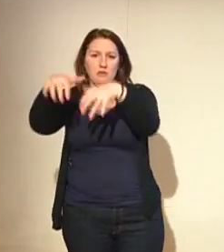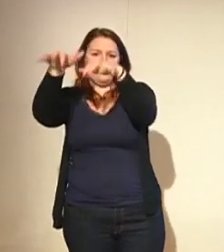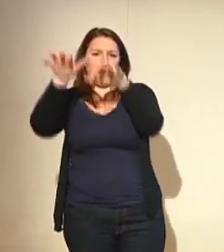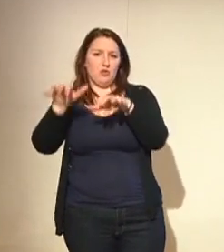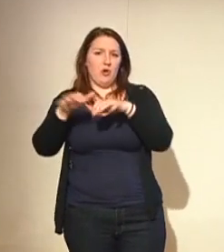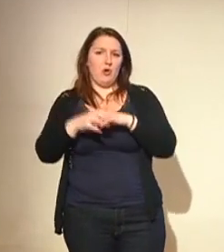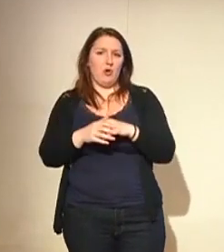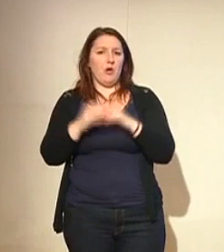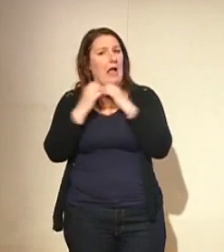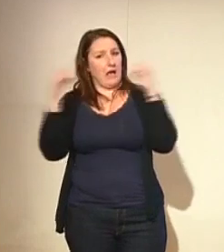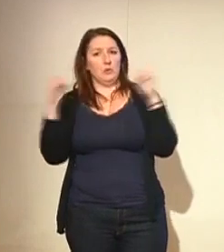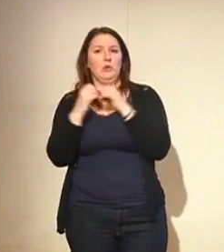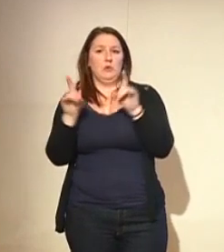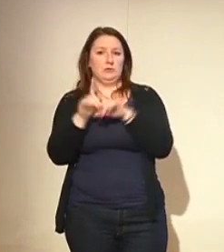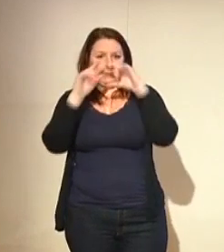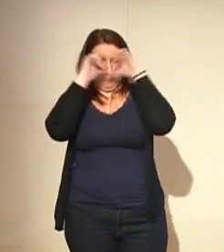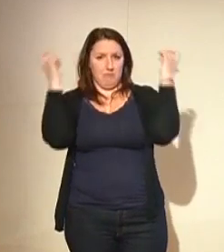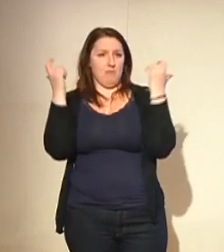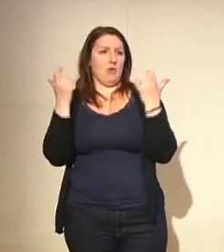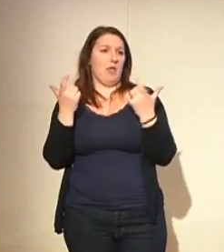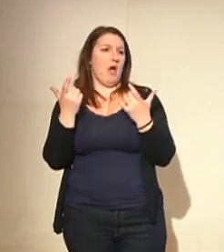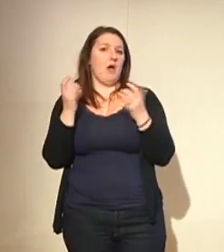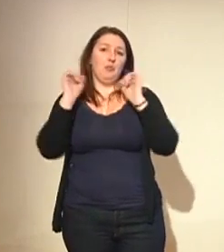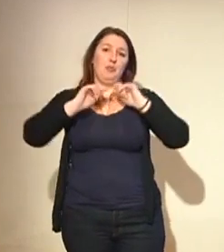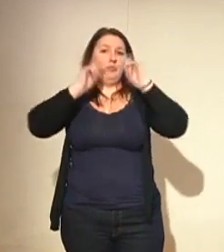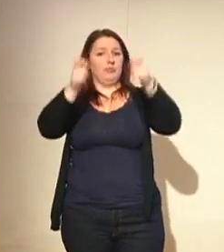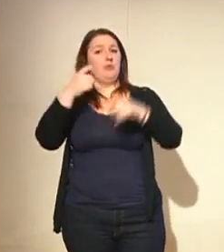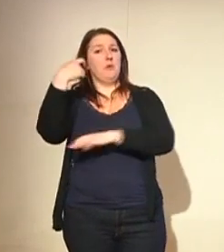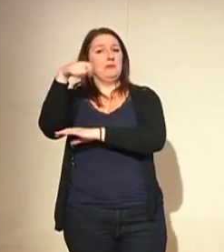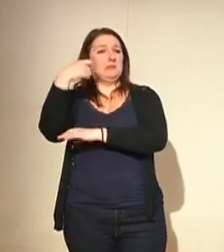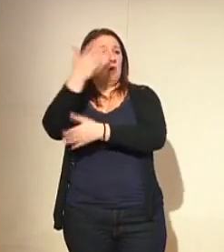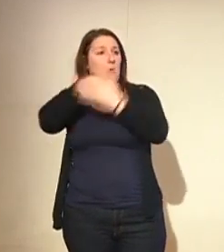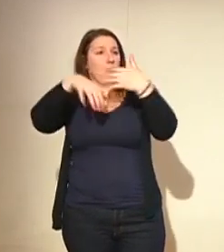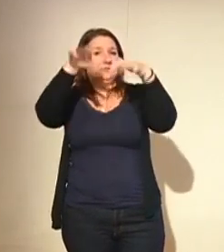administrateur grat mand pour tre confi par le président